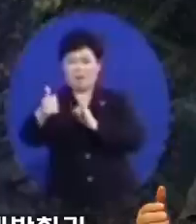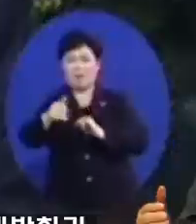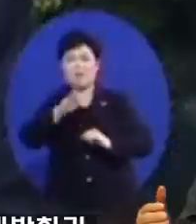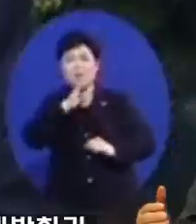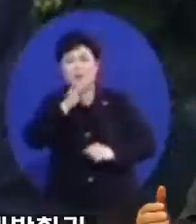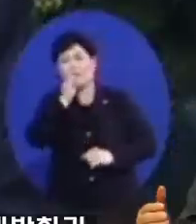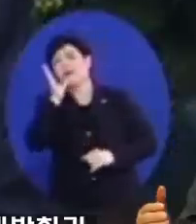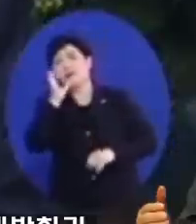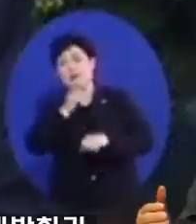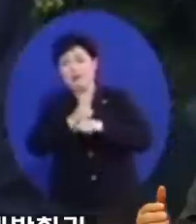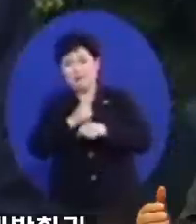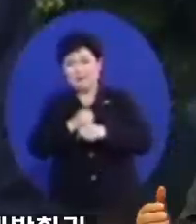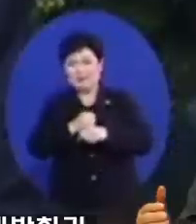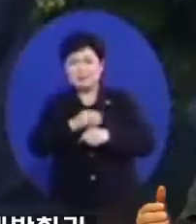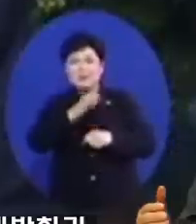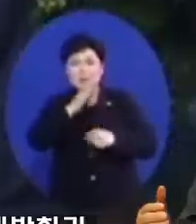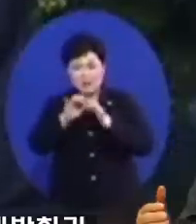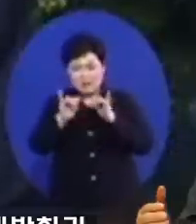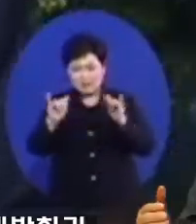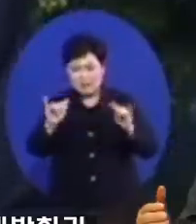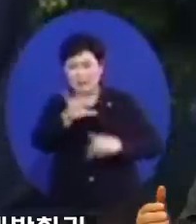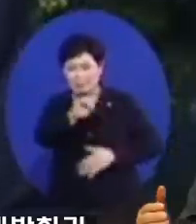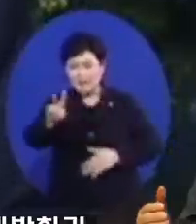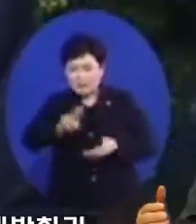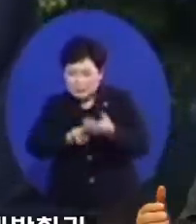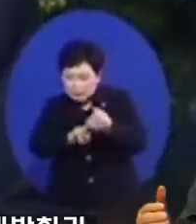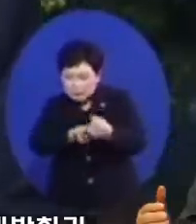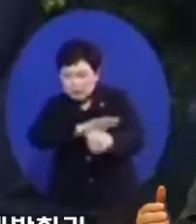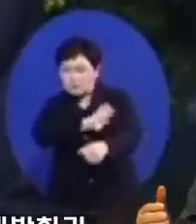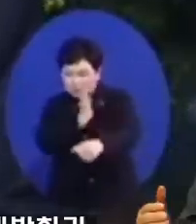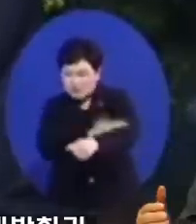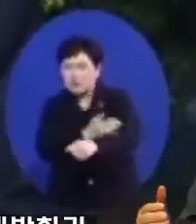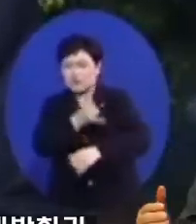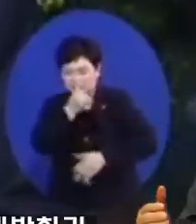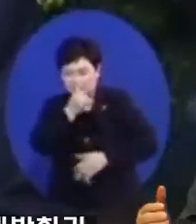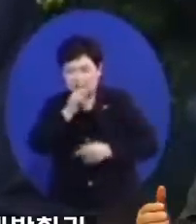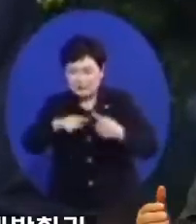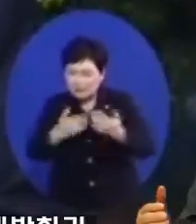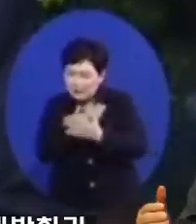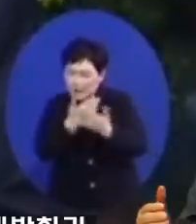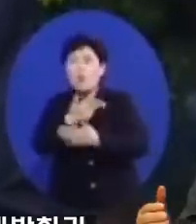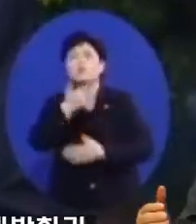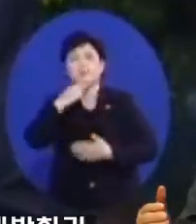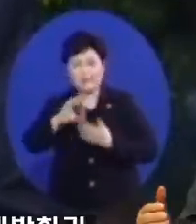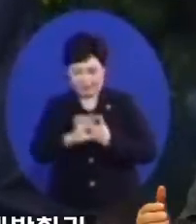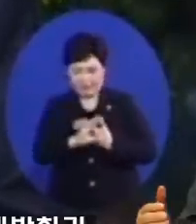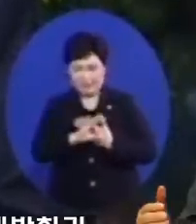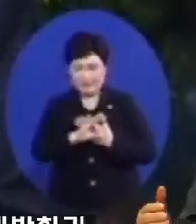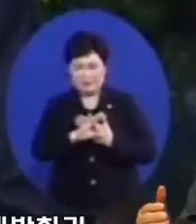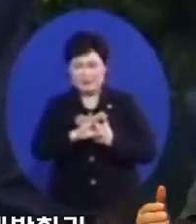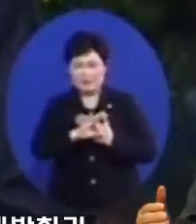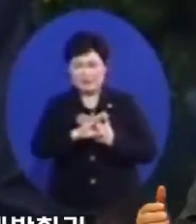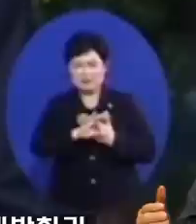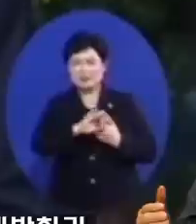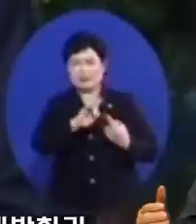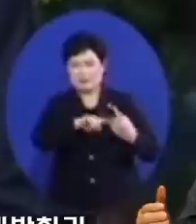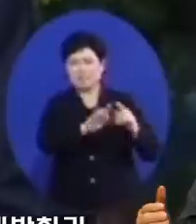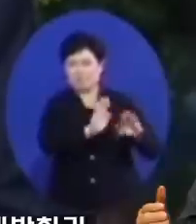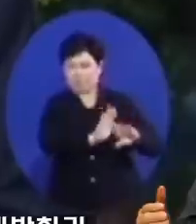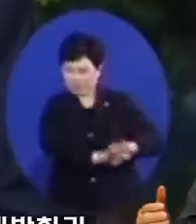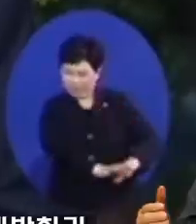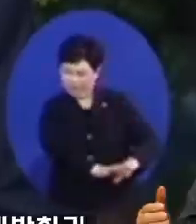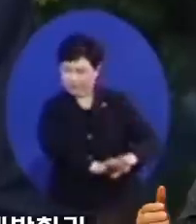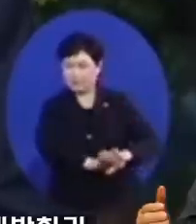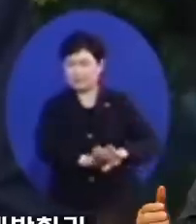야, 사람마다 감추인 소질이 있구나. 근데 그걸 개발을 안 하면 그냥 일평생을 지나가되,